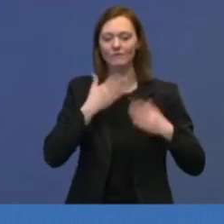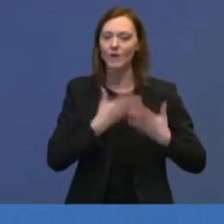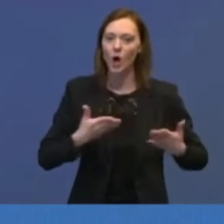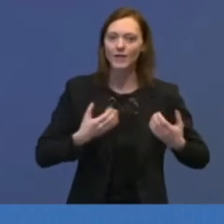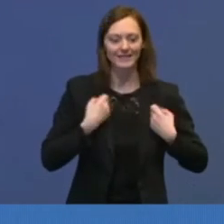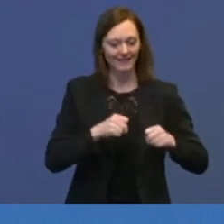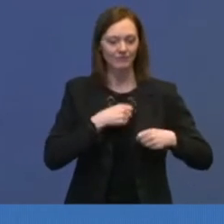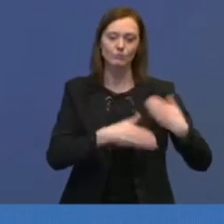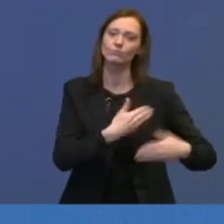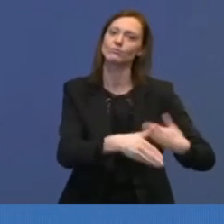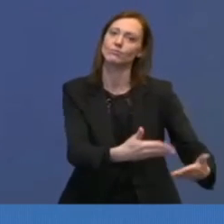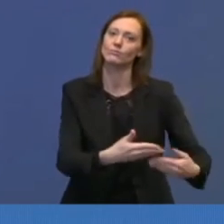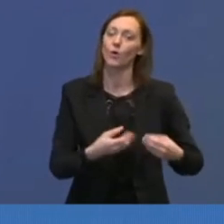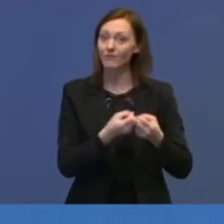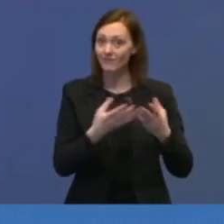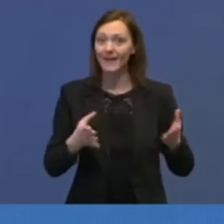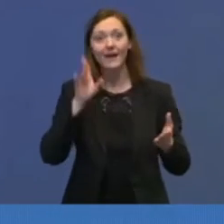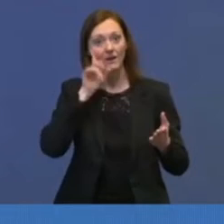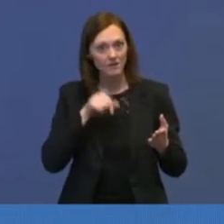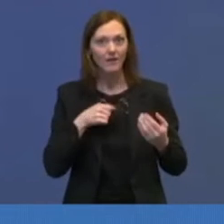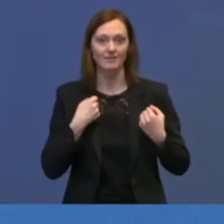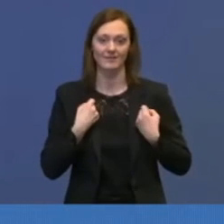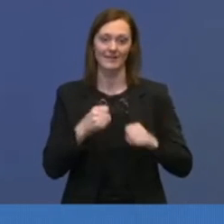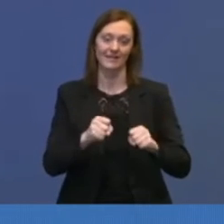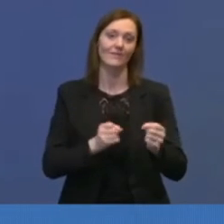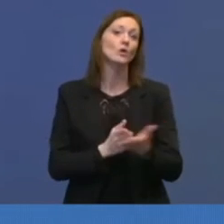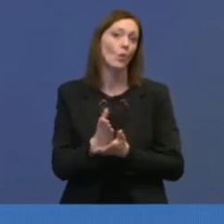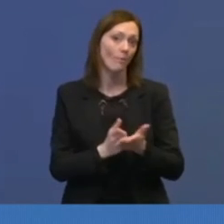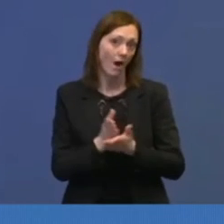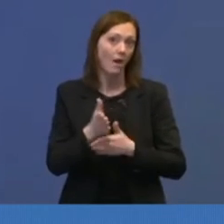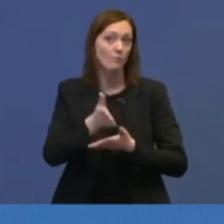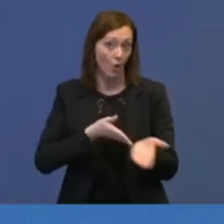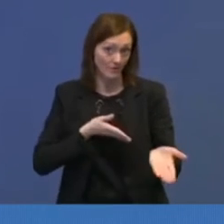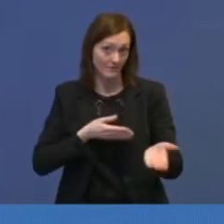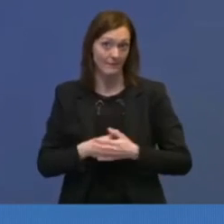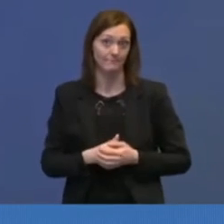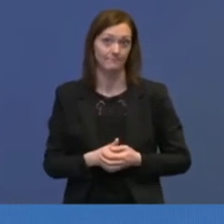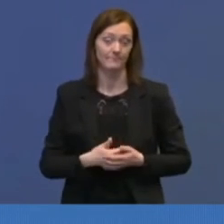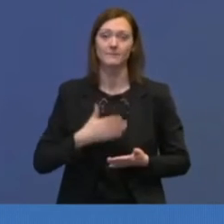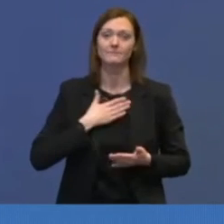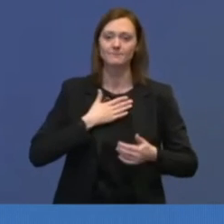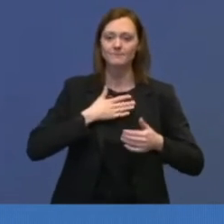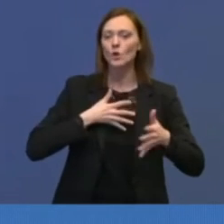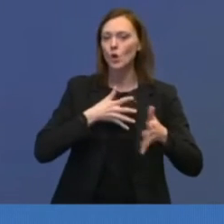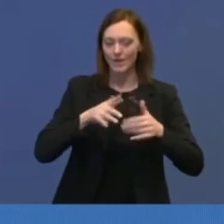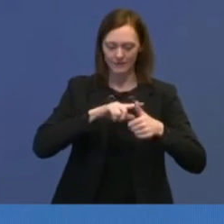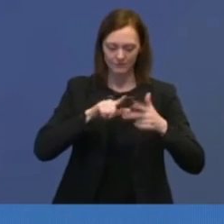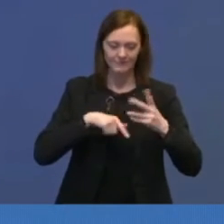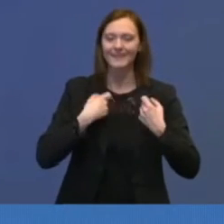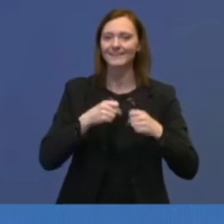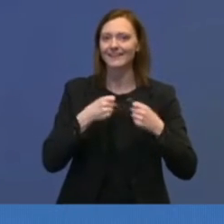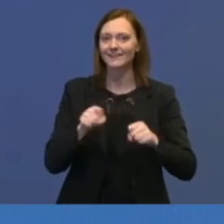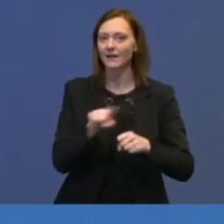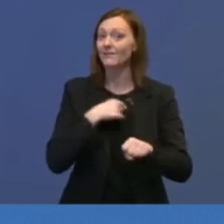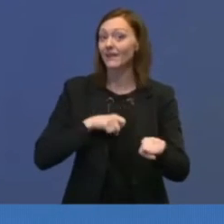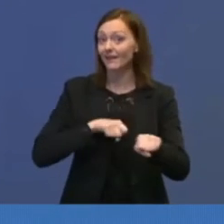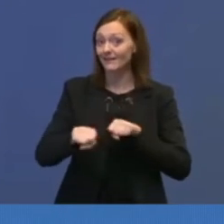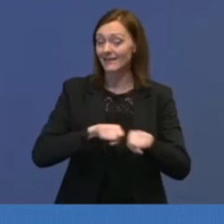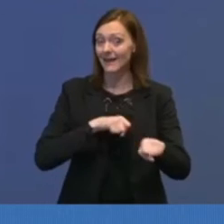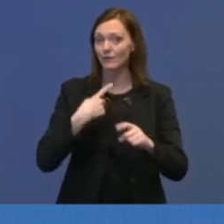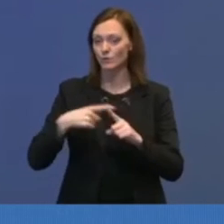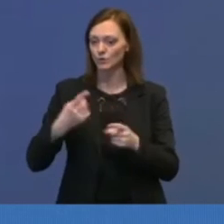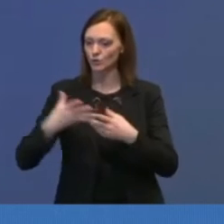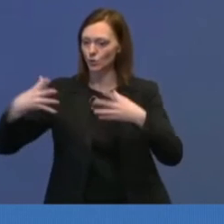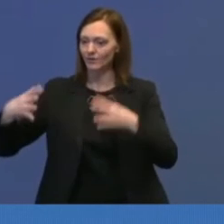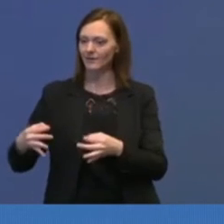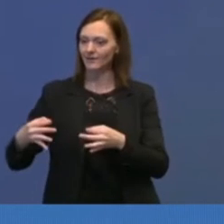xaddaad intihooraka badan aya maherada u wad ikara si aadiya. Waxan rabaa inan shayago waxqa bad yada dawladda iyo istoorting wuhu